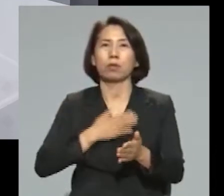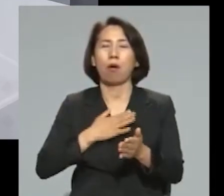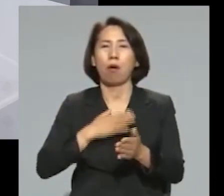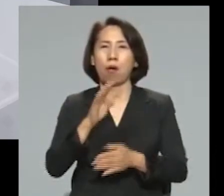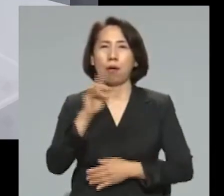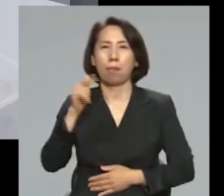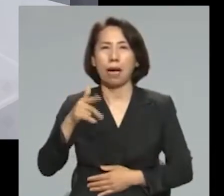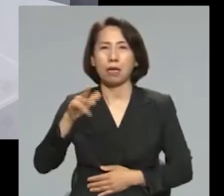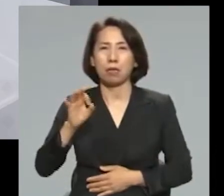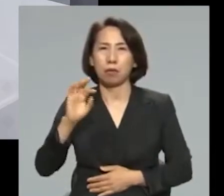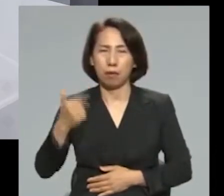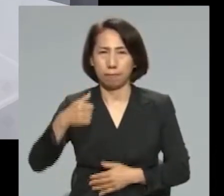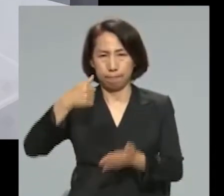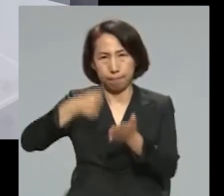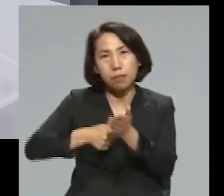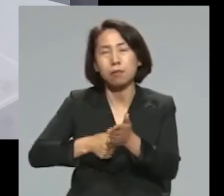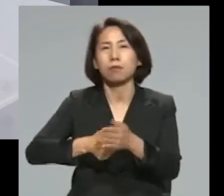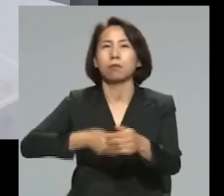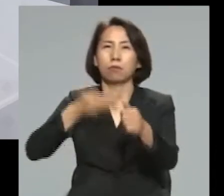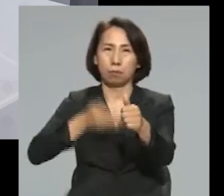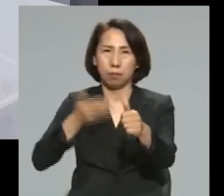박정현에게 부탁드립니다.